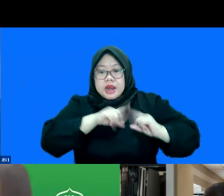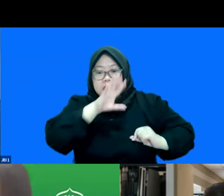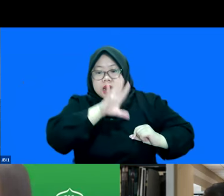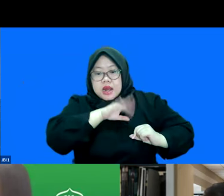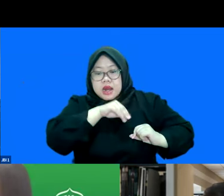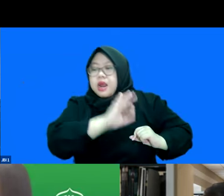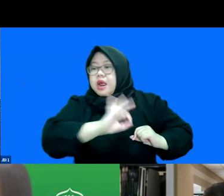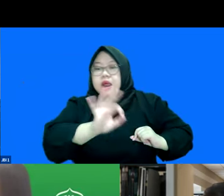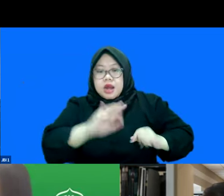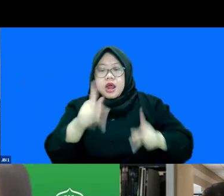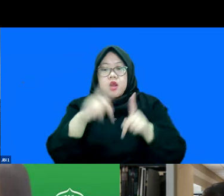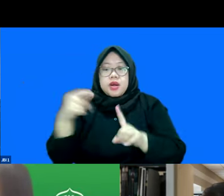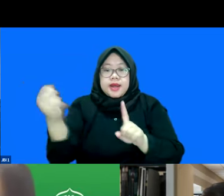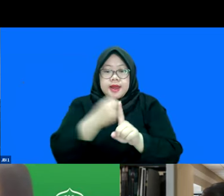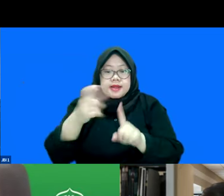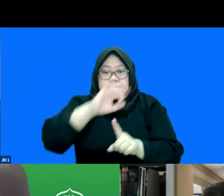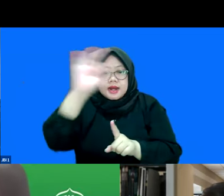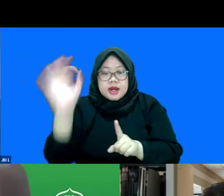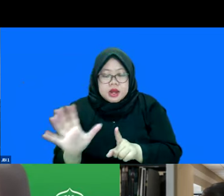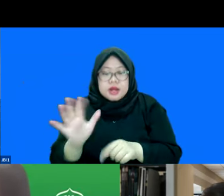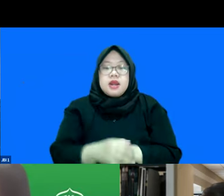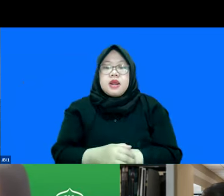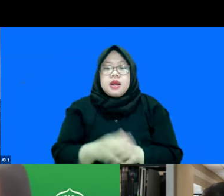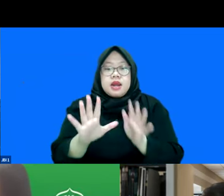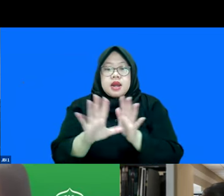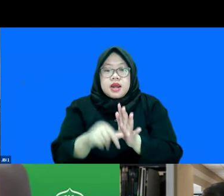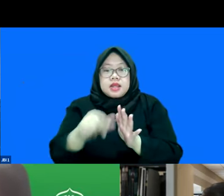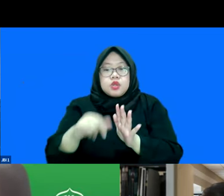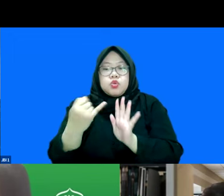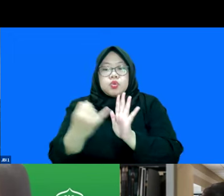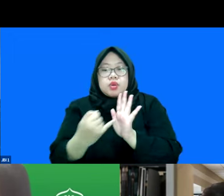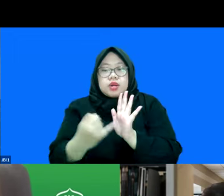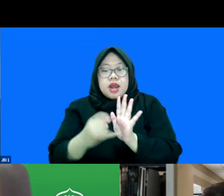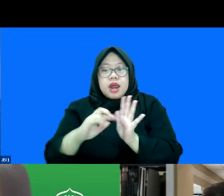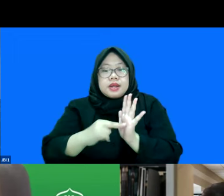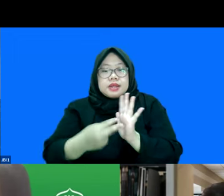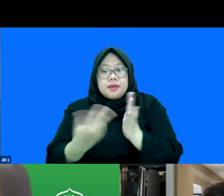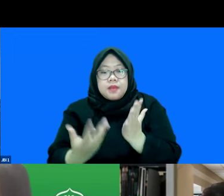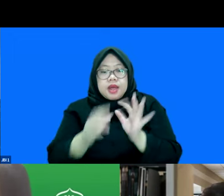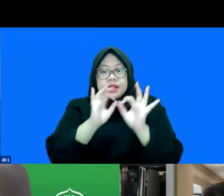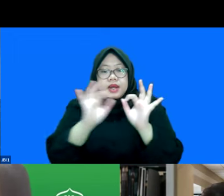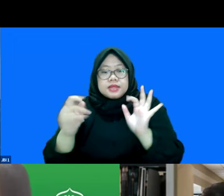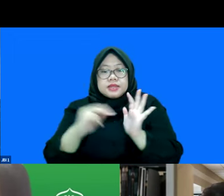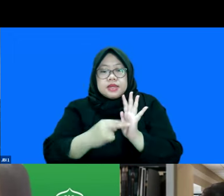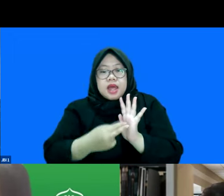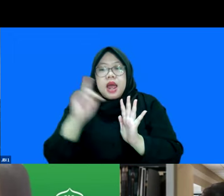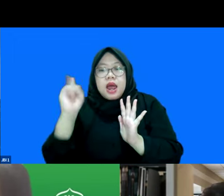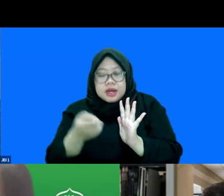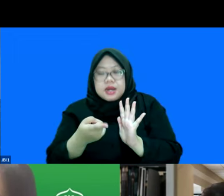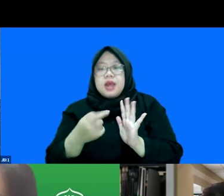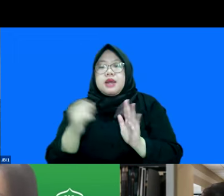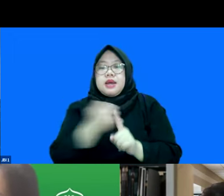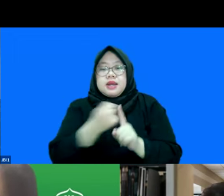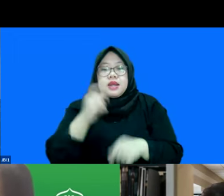tuduhan kekerasan lain sebagainya, penyalahgunaan kewenangan, itu menjadi indikasi bahwa kekerasan dan itu memang benar terjadi. Jadi